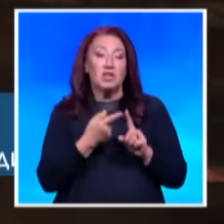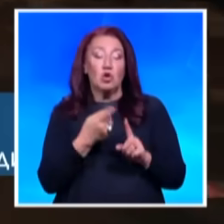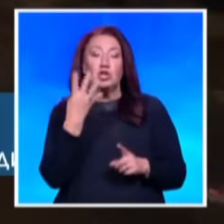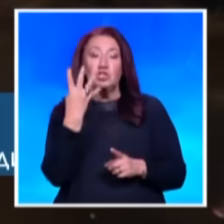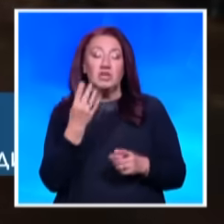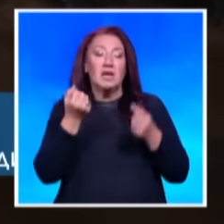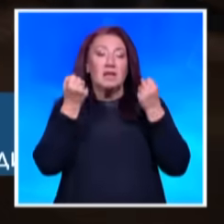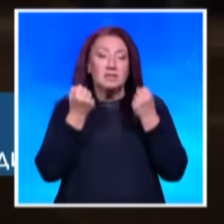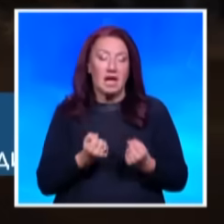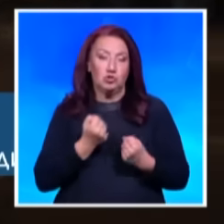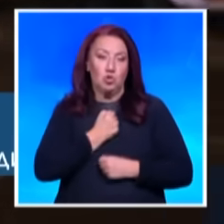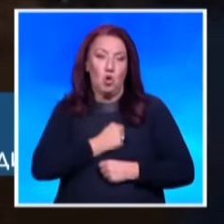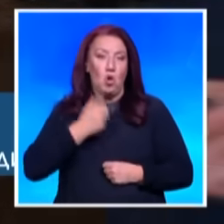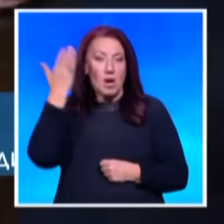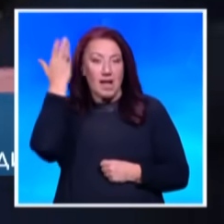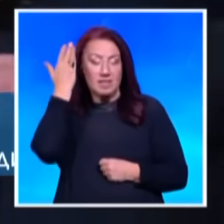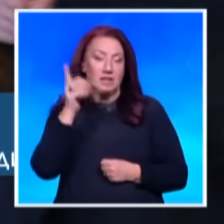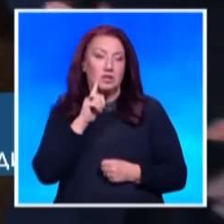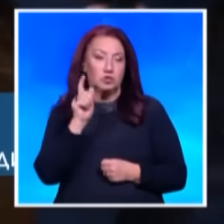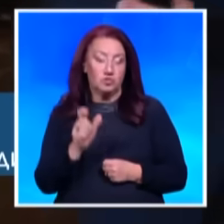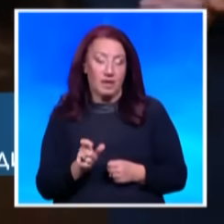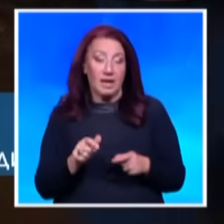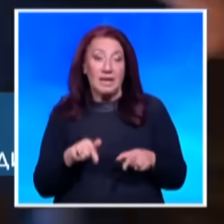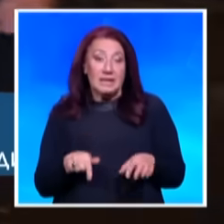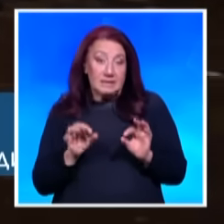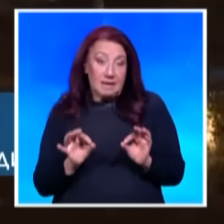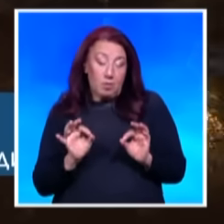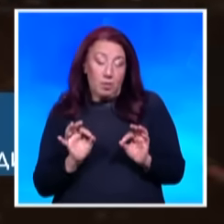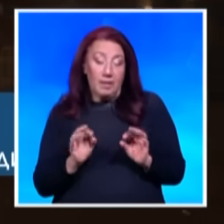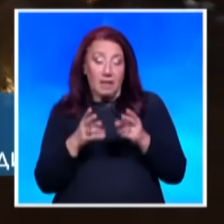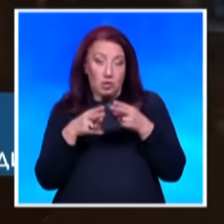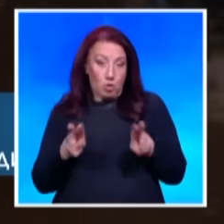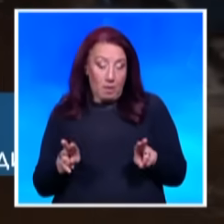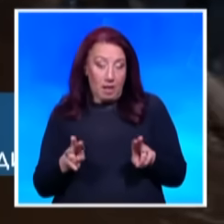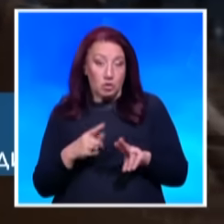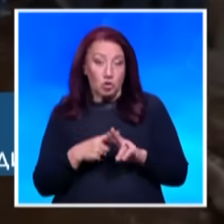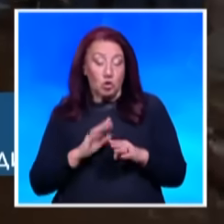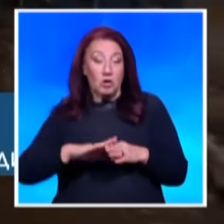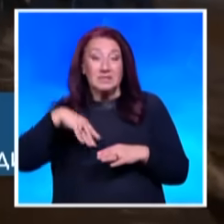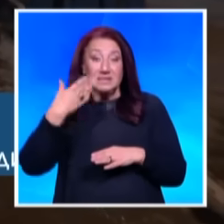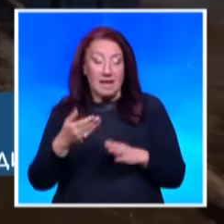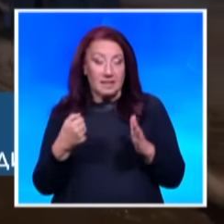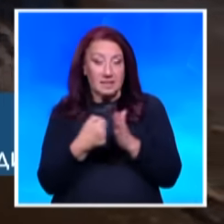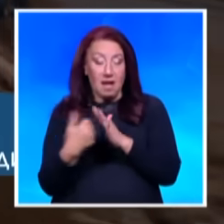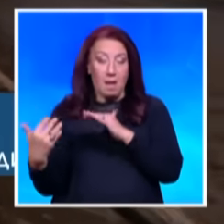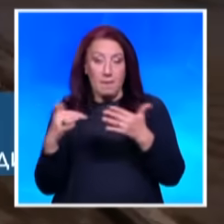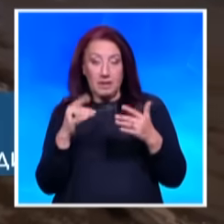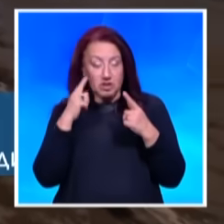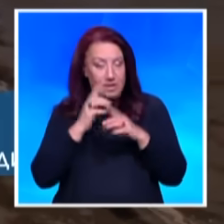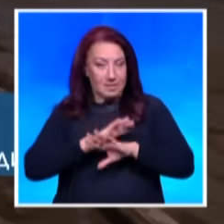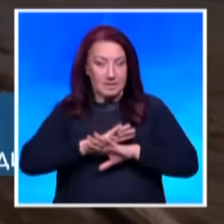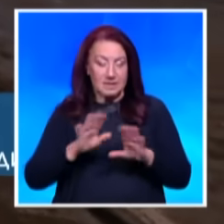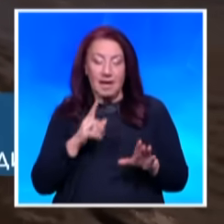За момента изглежда ситуацията нормално, но дали ще бъде такава и след матча, не знаем. Важно е да кажем, че полицията вече